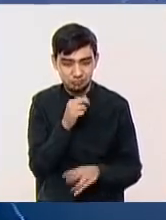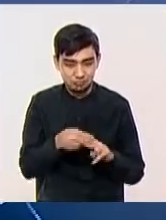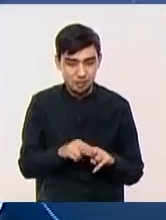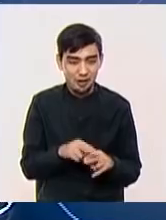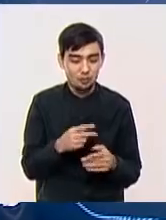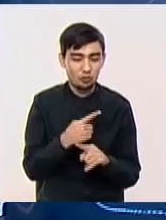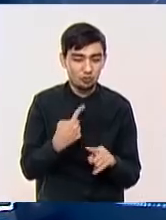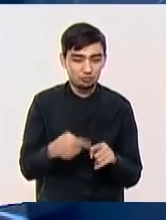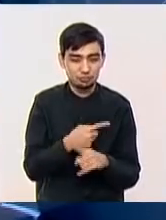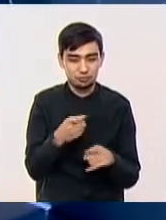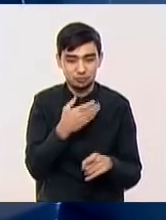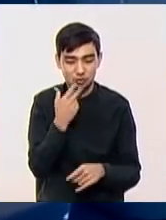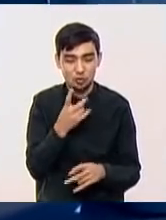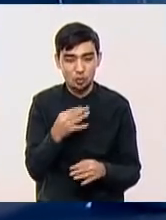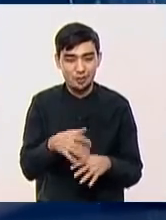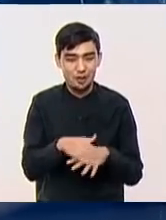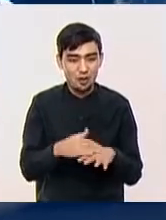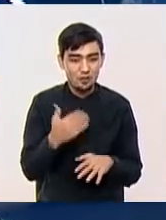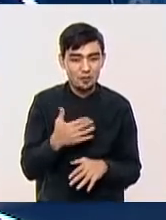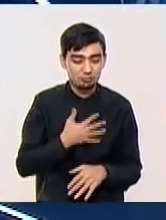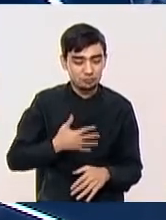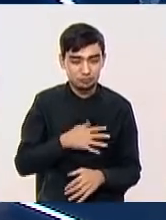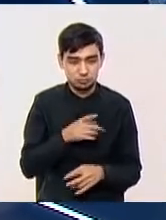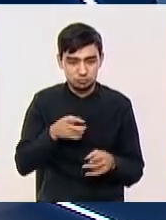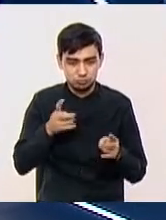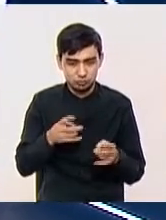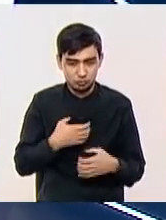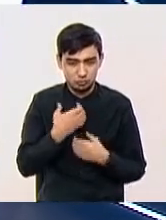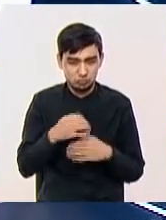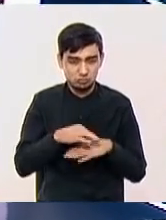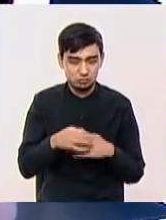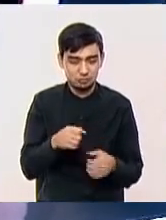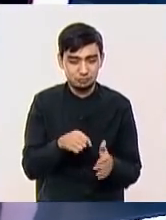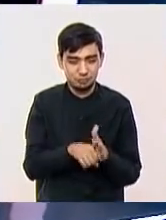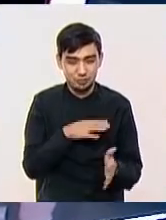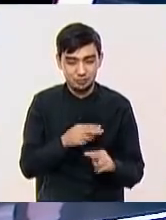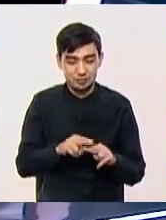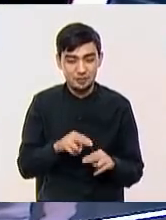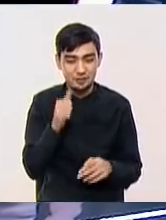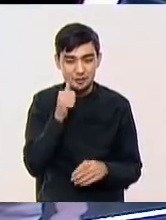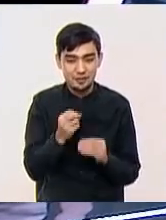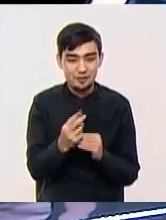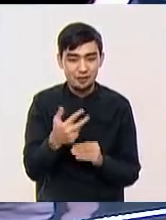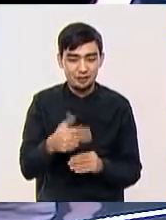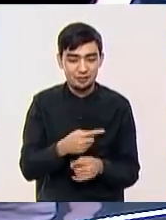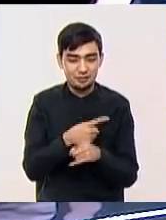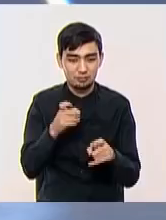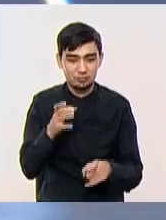өзге ақпарат берілген жоқ. Дегенмен халықтың үрейін алған қылмыстық іске қатысты сот шешімі ертең сағат 12:30-да